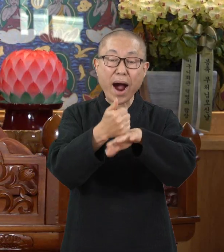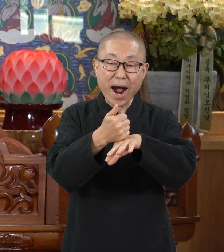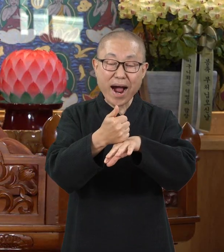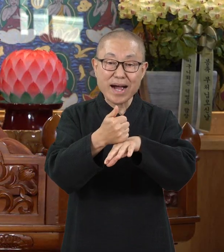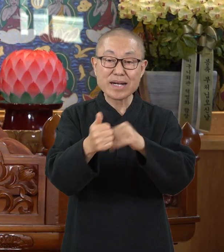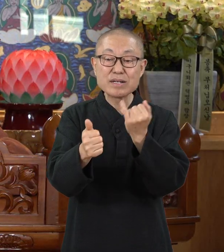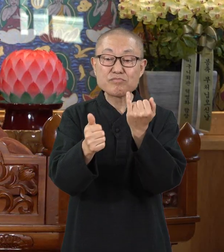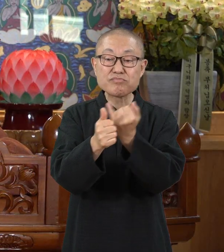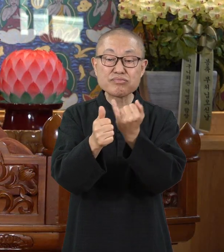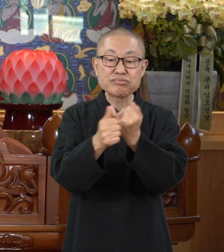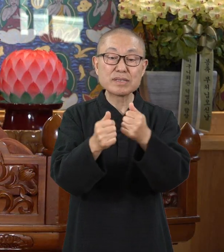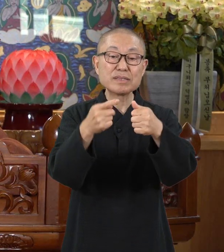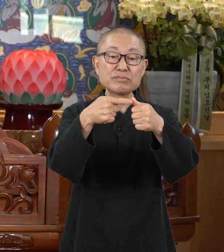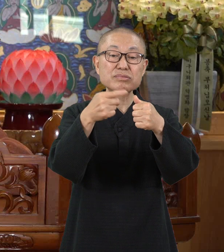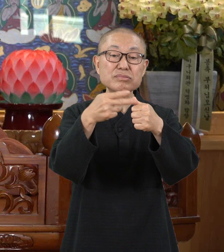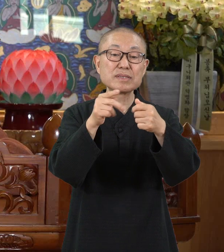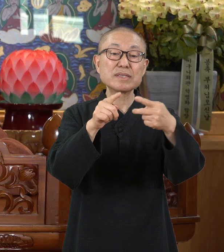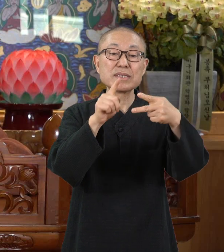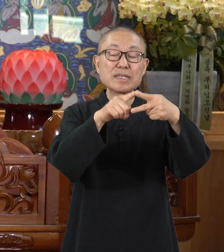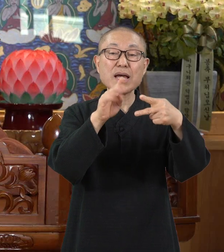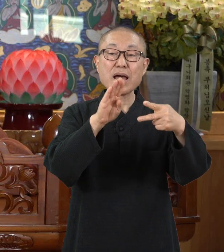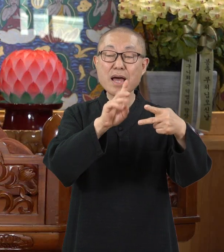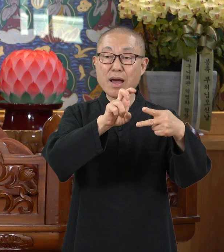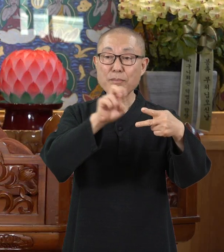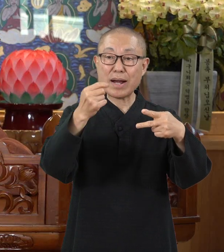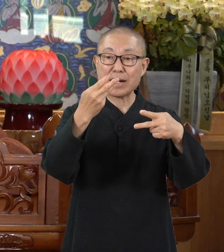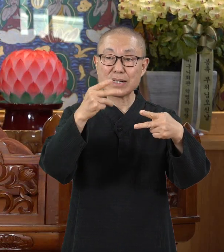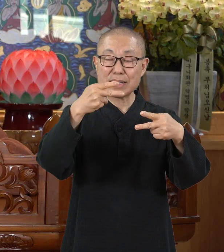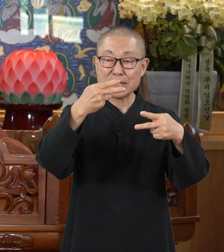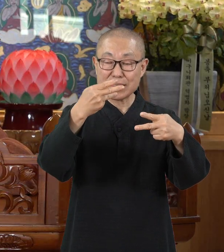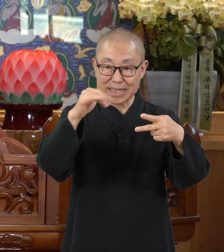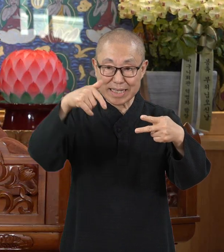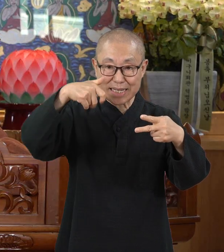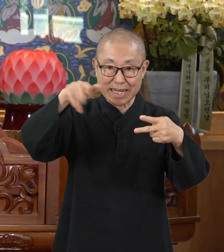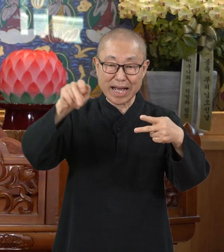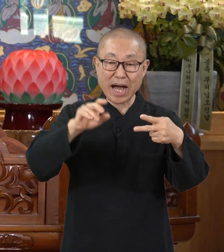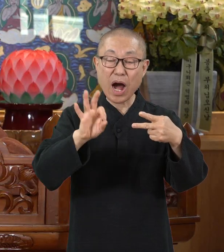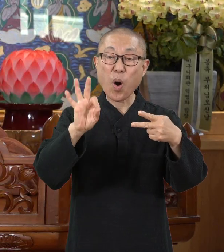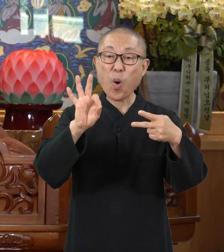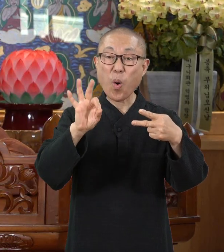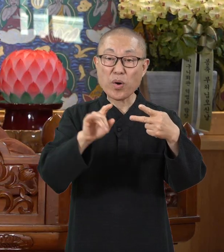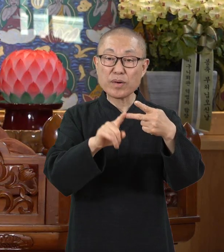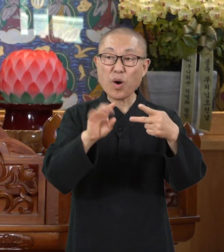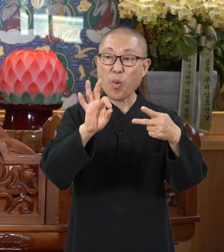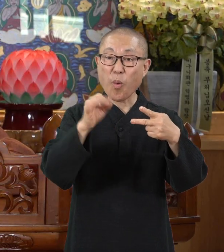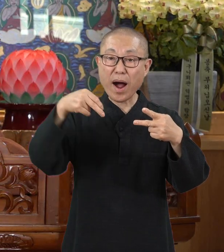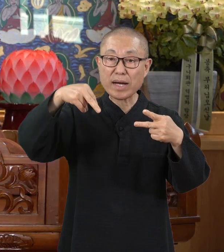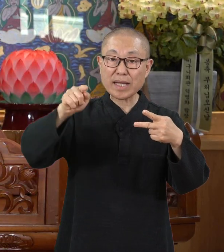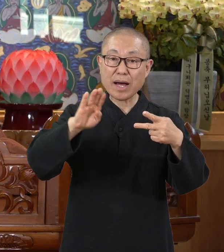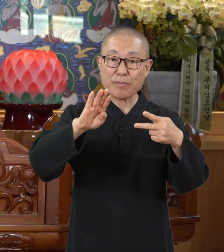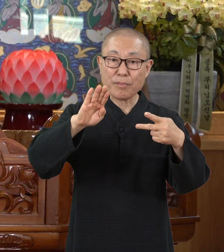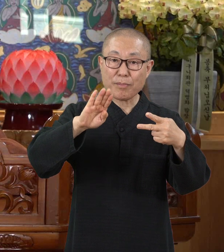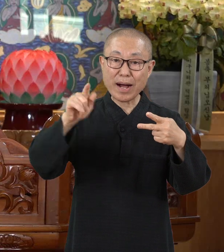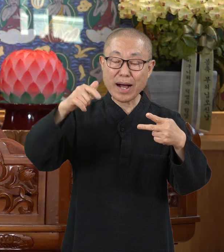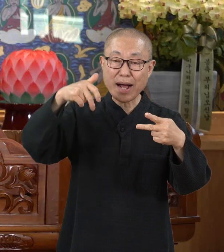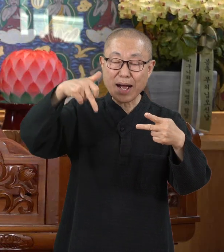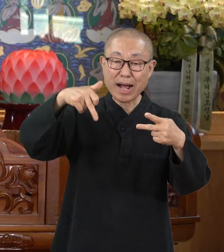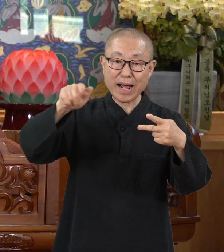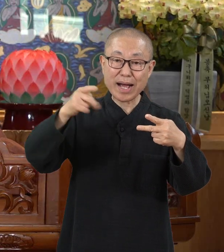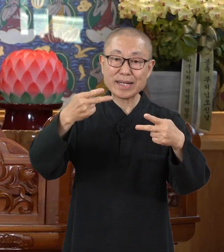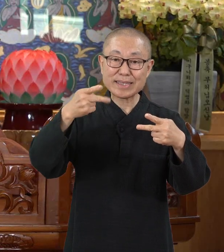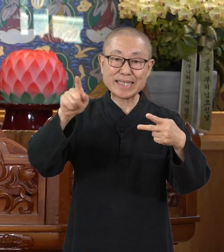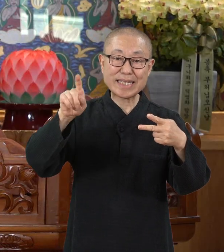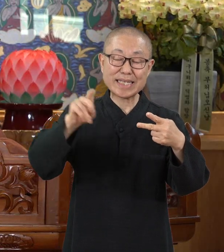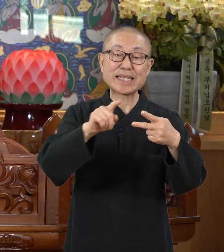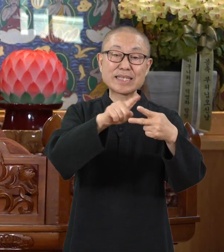왕에게는 말리카 왕비가 있었고 와사바카티아 왕비 두 분이 굉장히 이제 경전에도